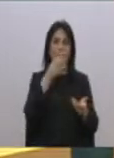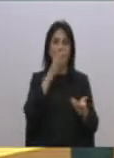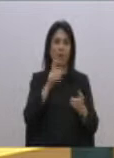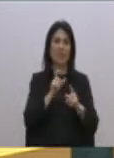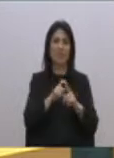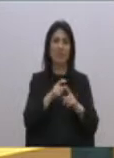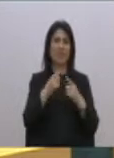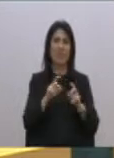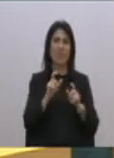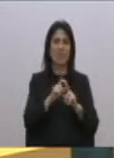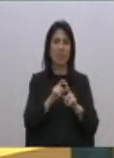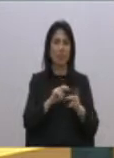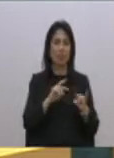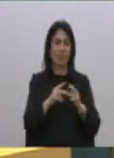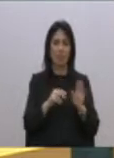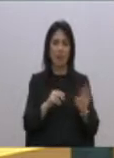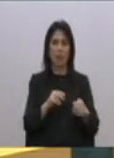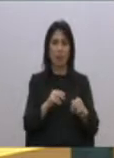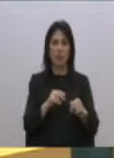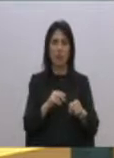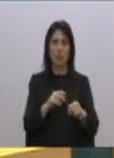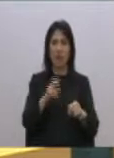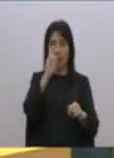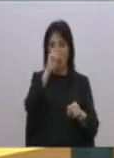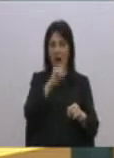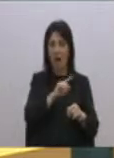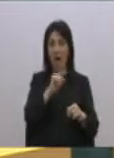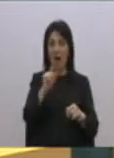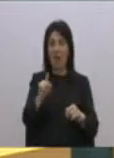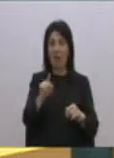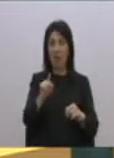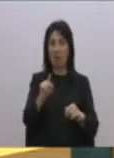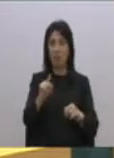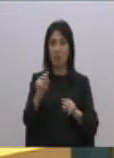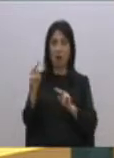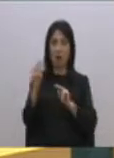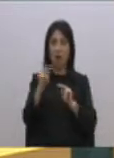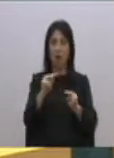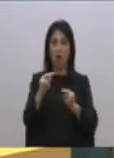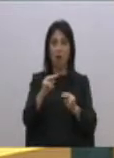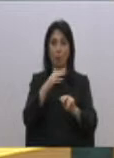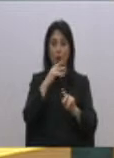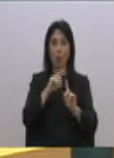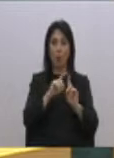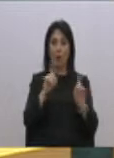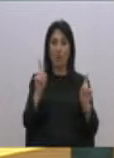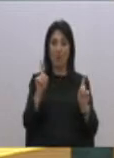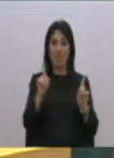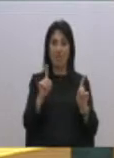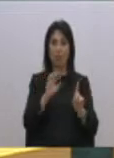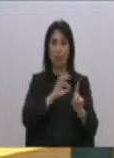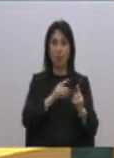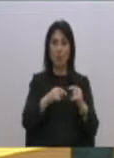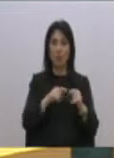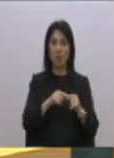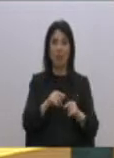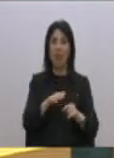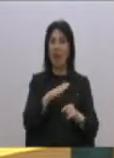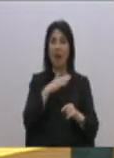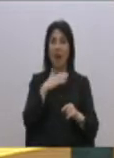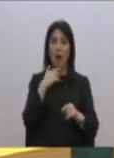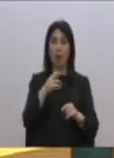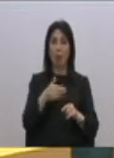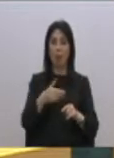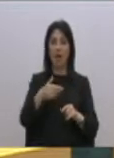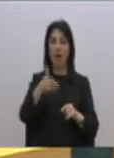სიტყვა, სხვა სიტყვით შევალოთ, ხელისუფლებისგან კონტროლირებად უმრავლესობას იუსტიციის საბჭოში არ უნდა რომ